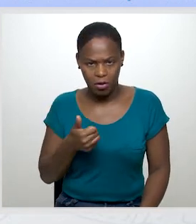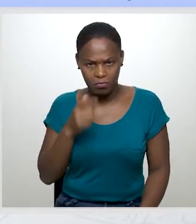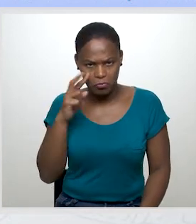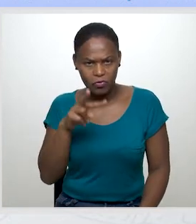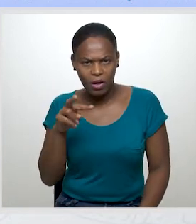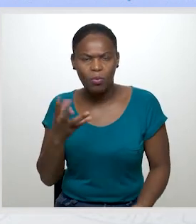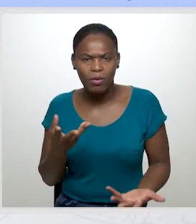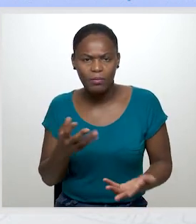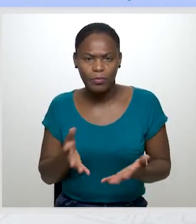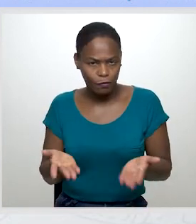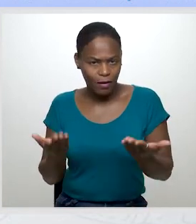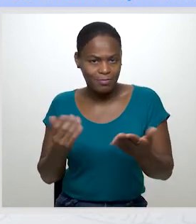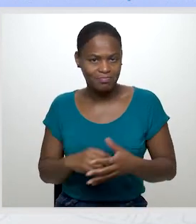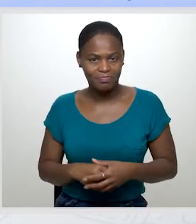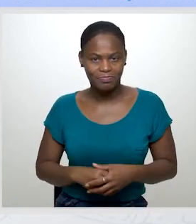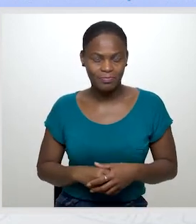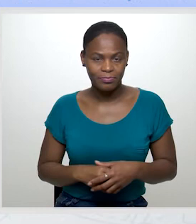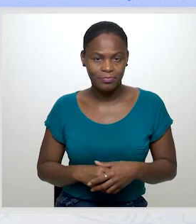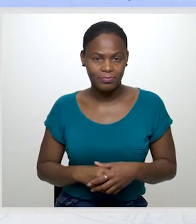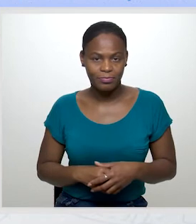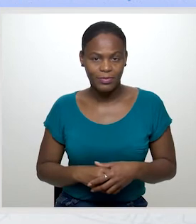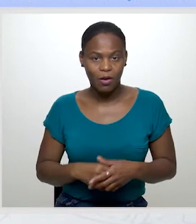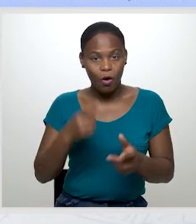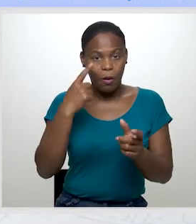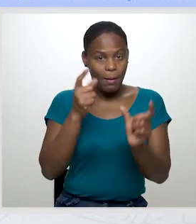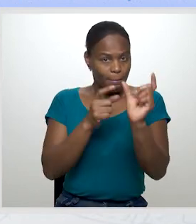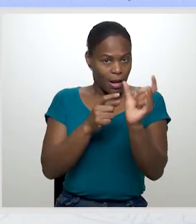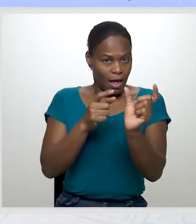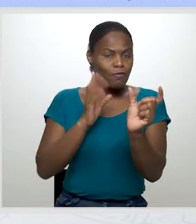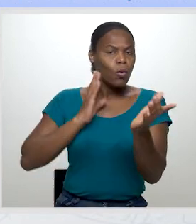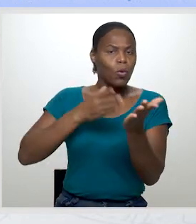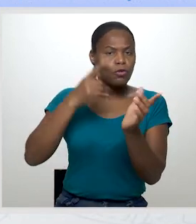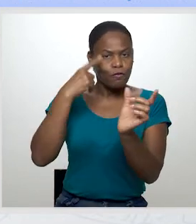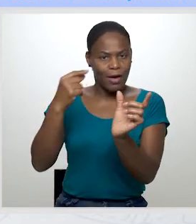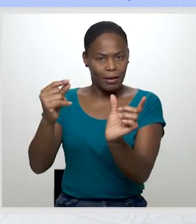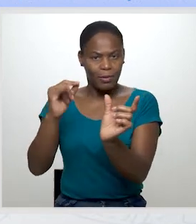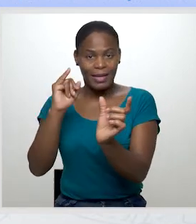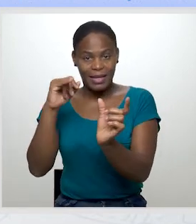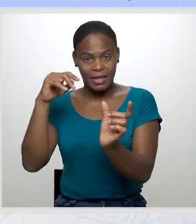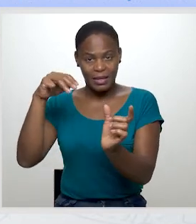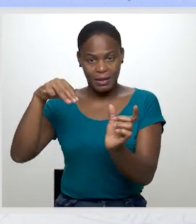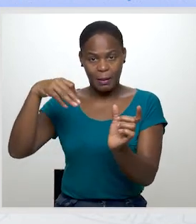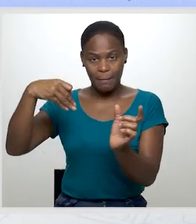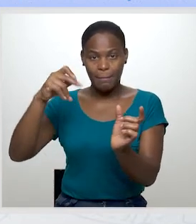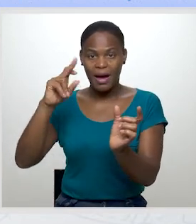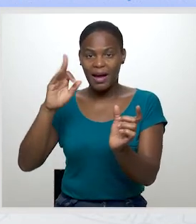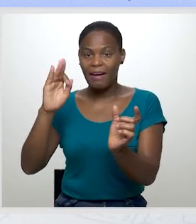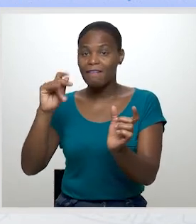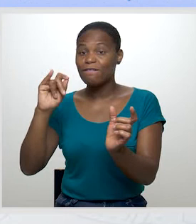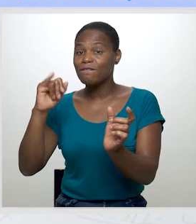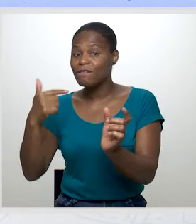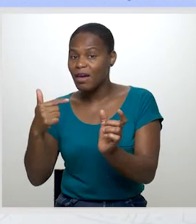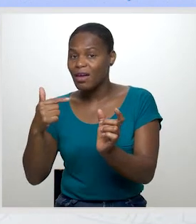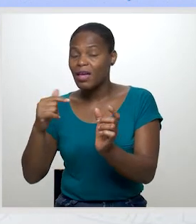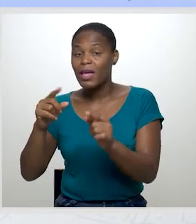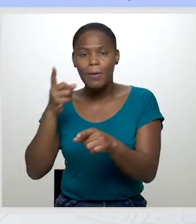Tu as vu? Alors, on y va. Le radical de l'imparfait est le même que le radical de